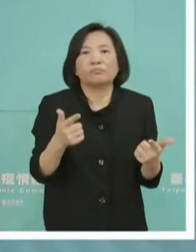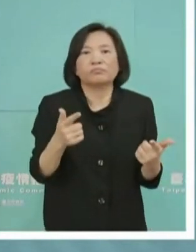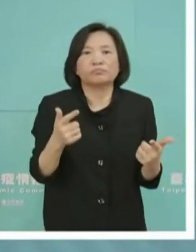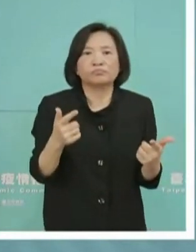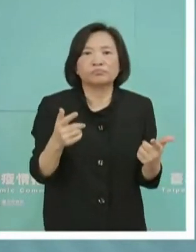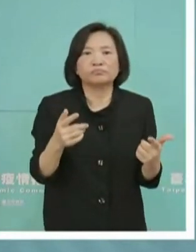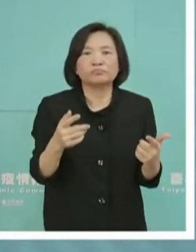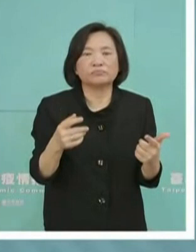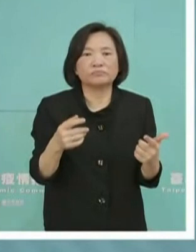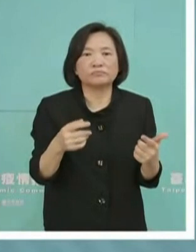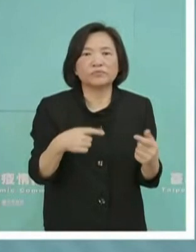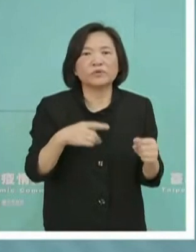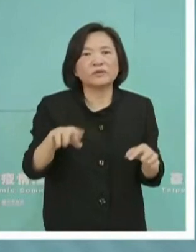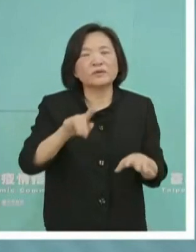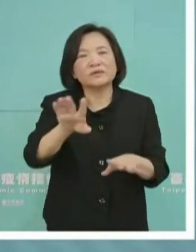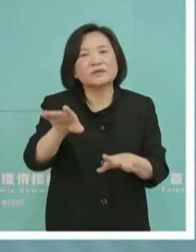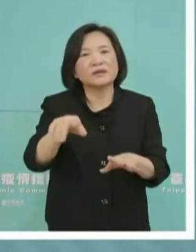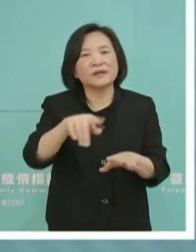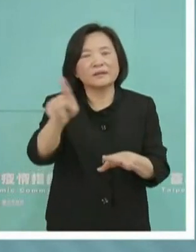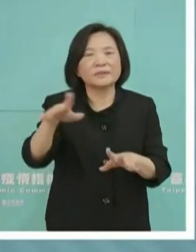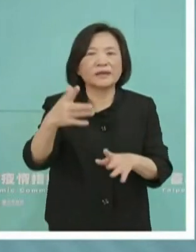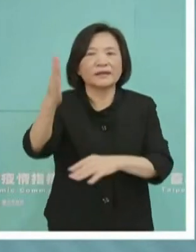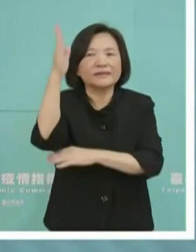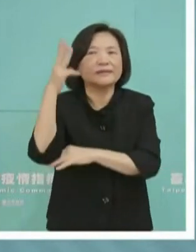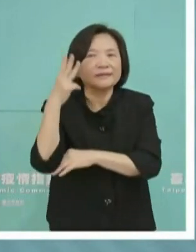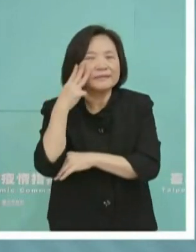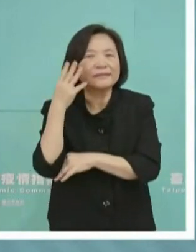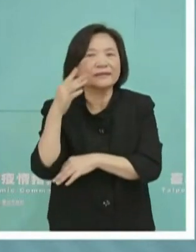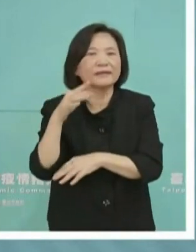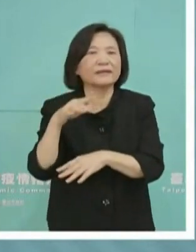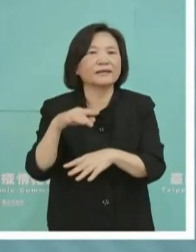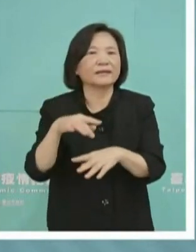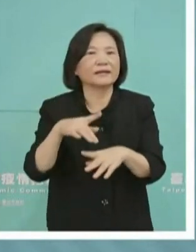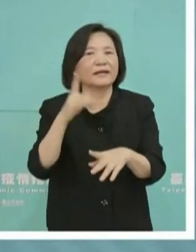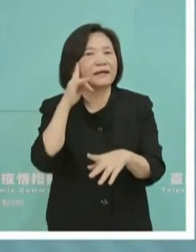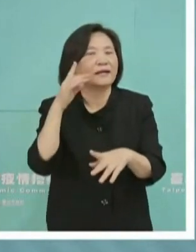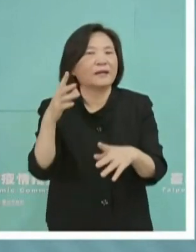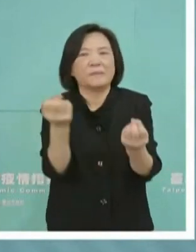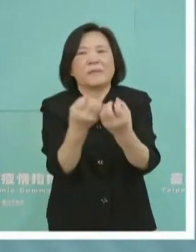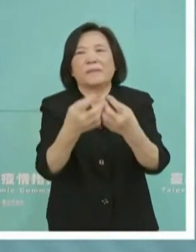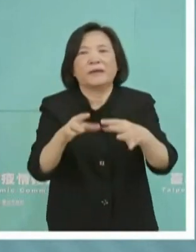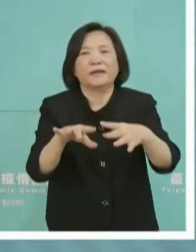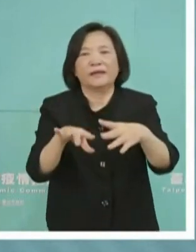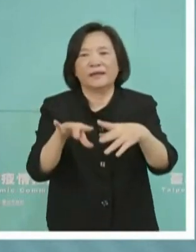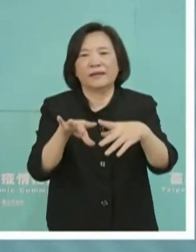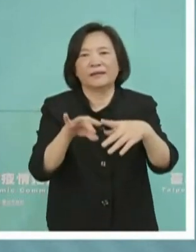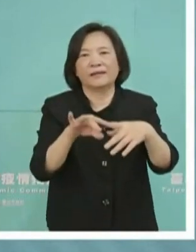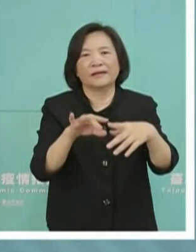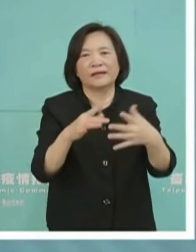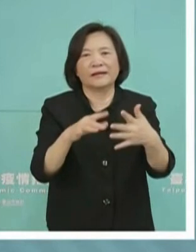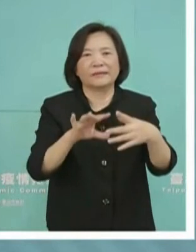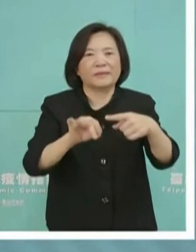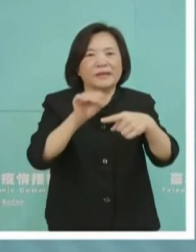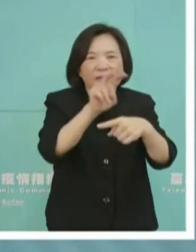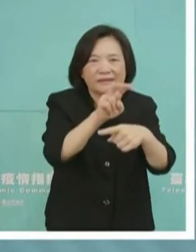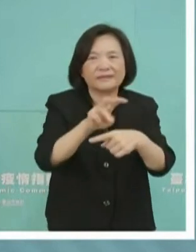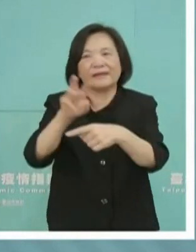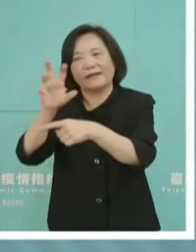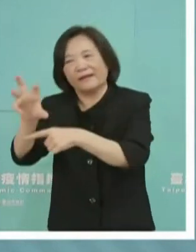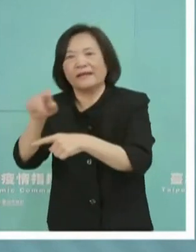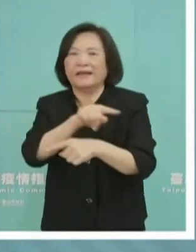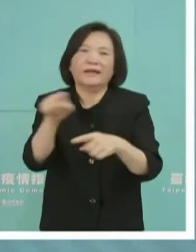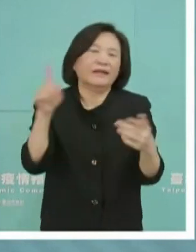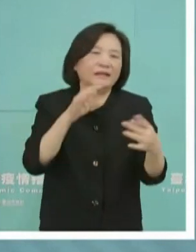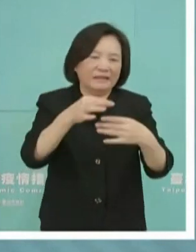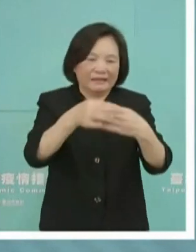以像这种东西，我常说政治就是80/20法则的，就是也不用弄得那个